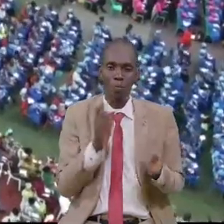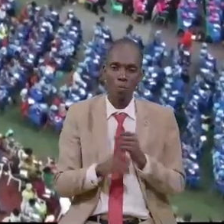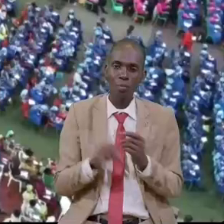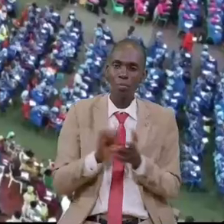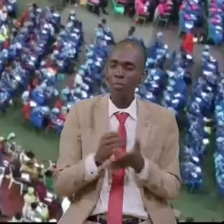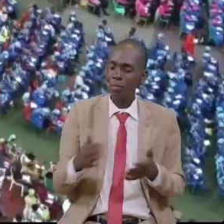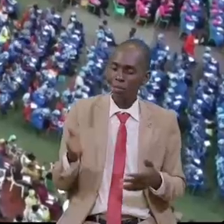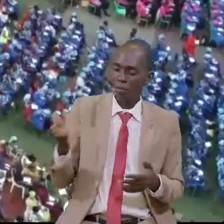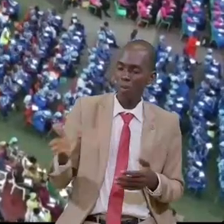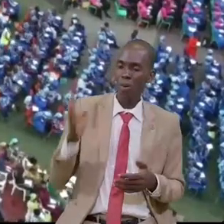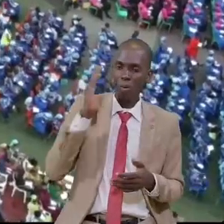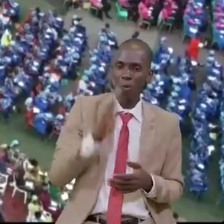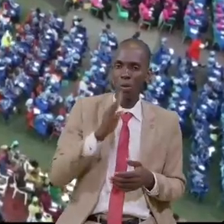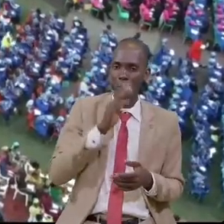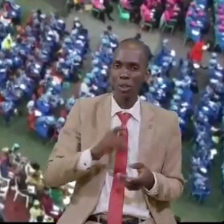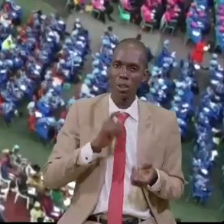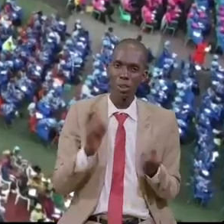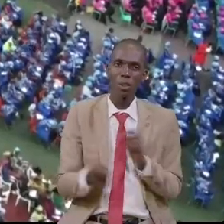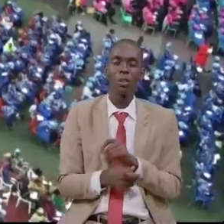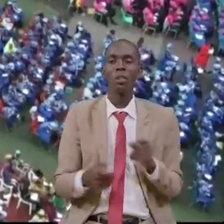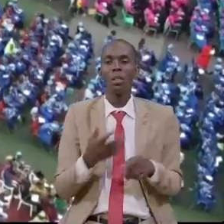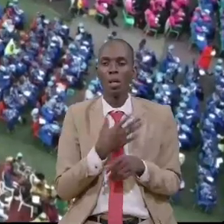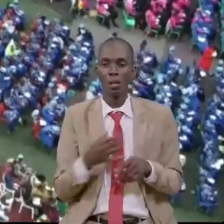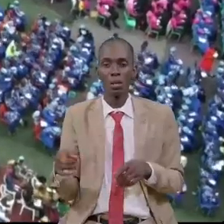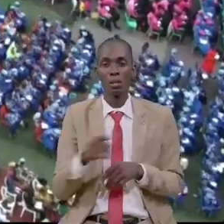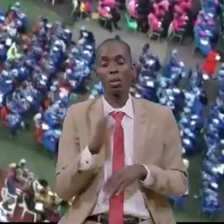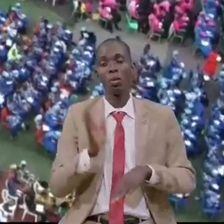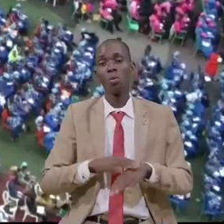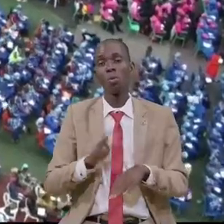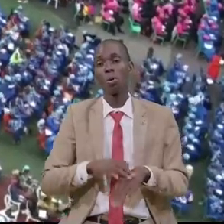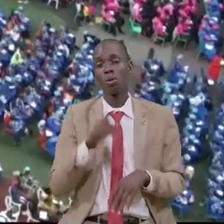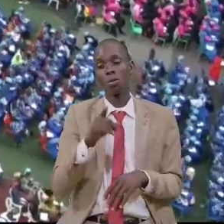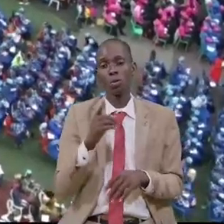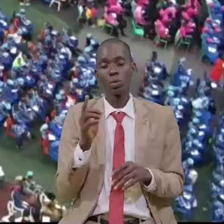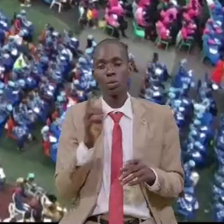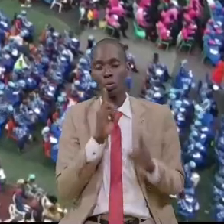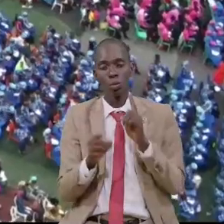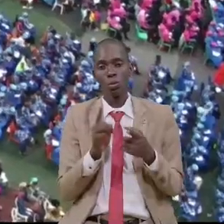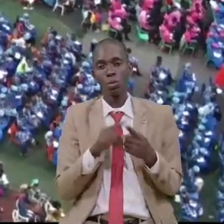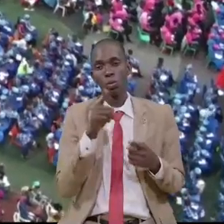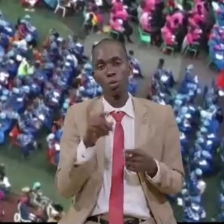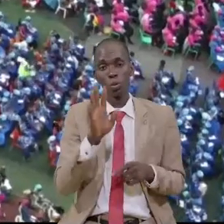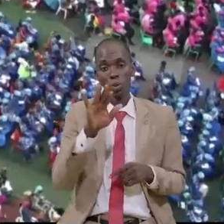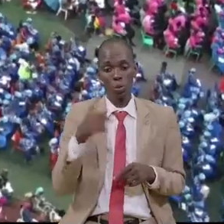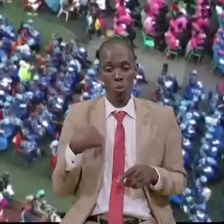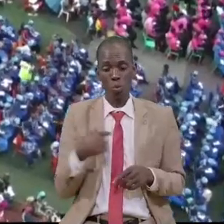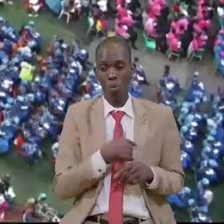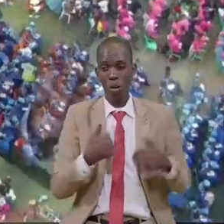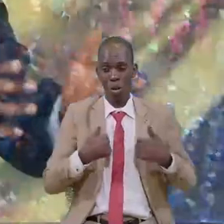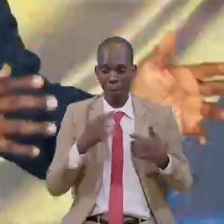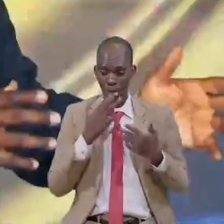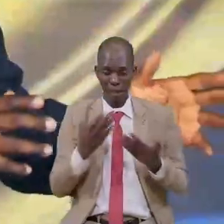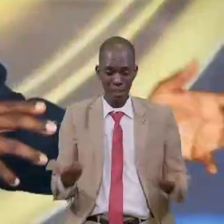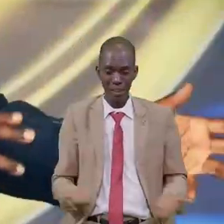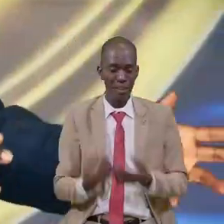sera changée. Et les gens t'appellent et t'avertissent pour dire, nous sommes dans, sur cette route il y a des siècles, depuis